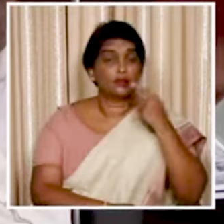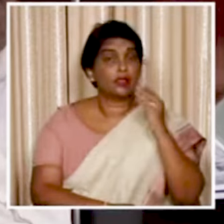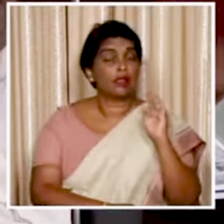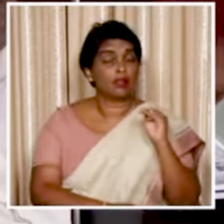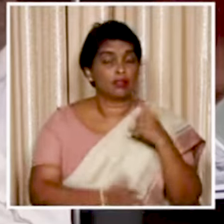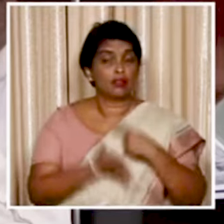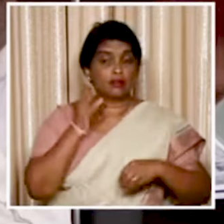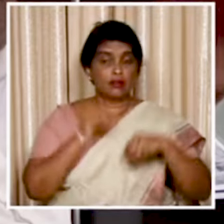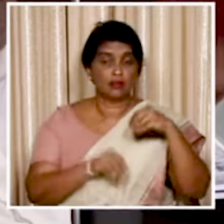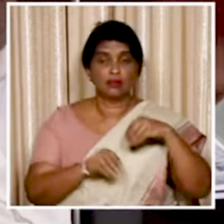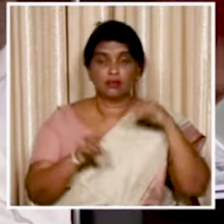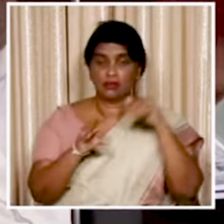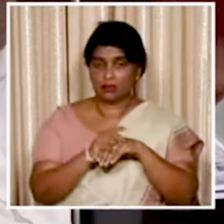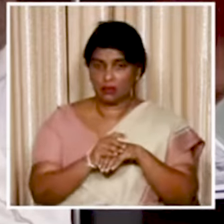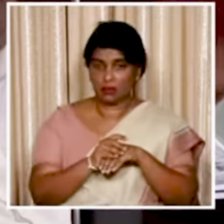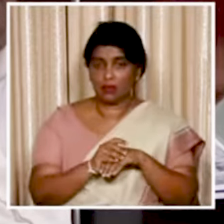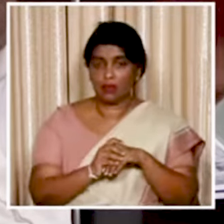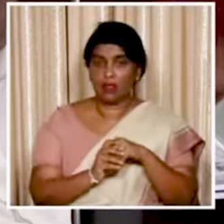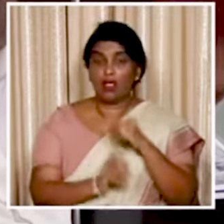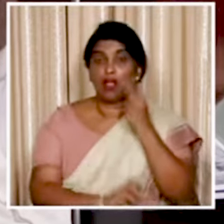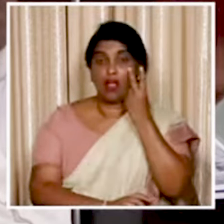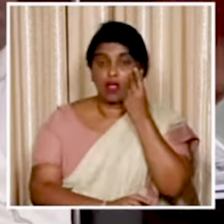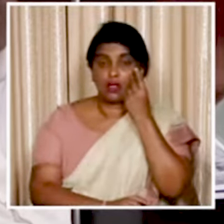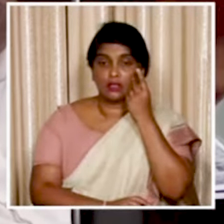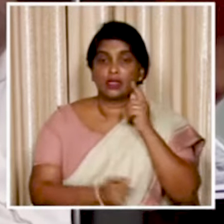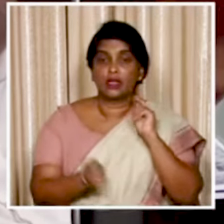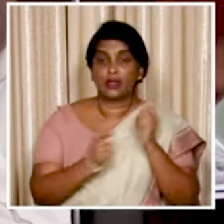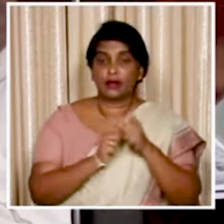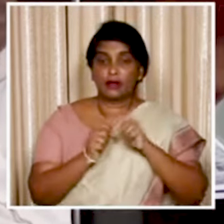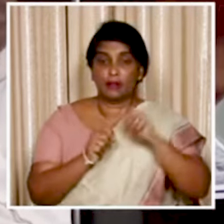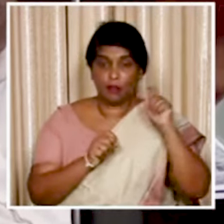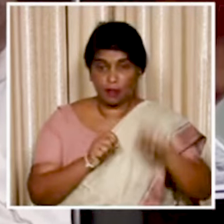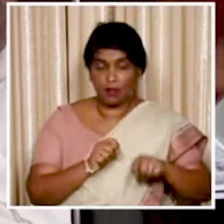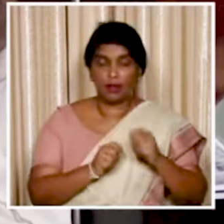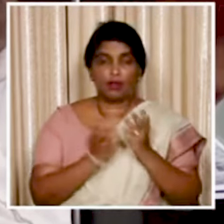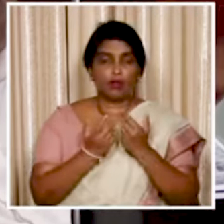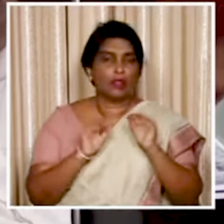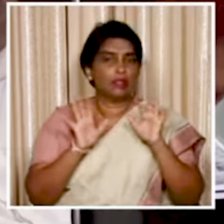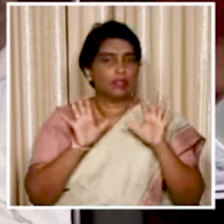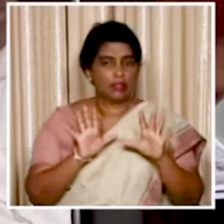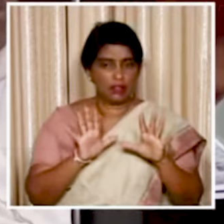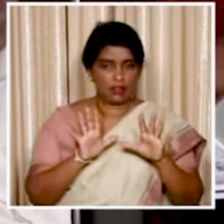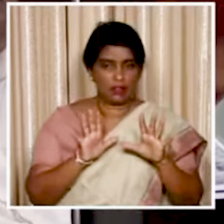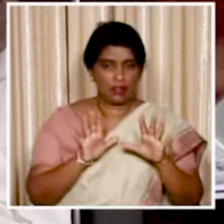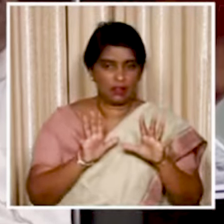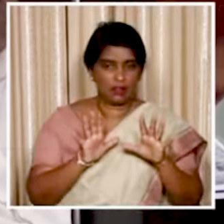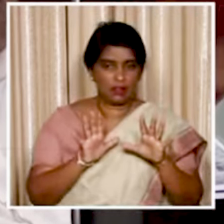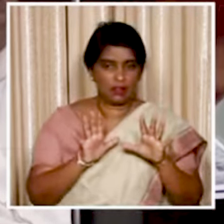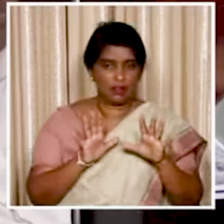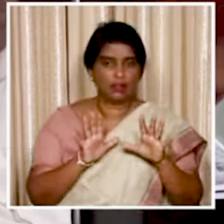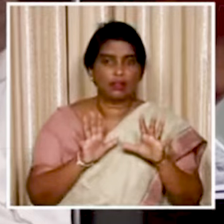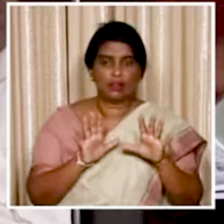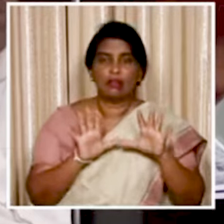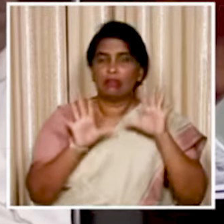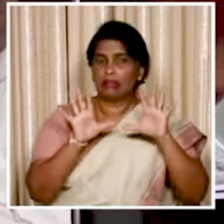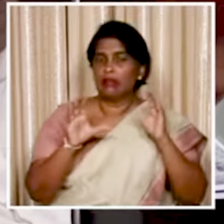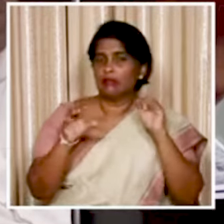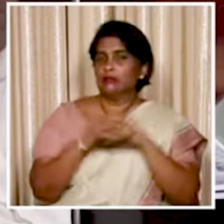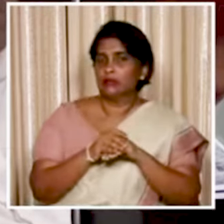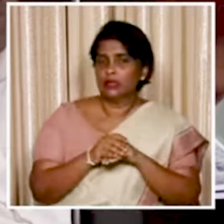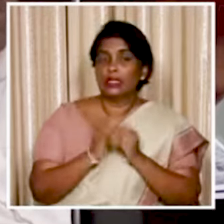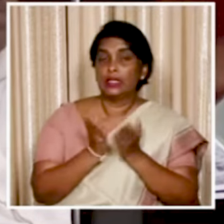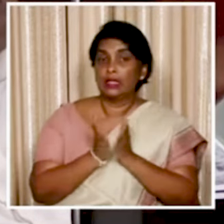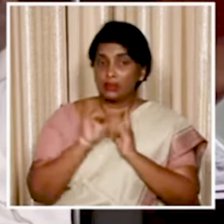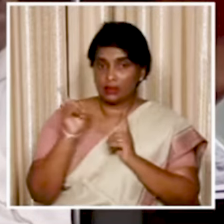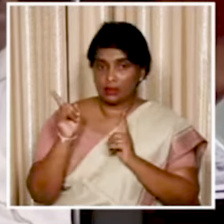140ක් ඡන්ද දෙනවා. ඕස්ට්‍රේලියා ක්‍රිකට් බෝඩ් එක පත් කරන්නේ 10 දෙනෙක්. 10 දෙනෙක් එක්ක අහුවෙලා.